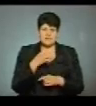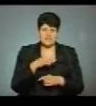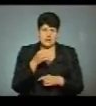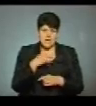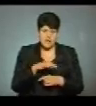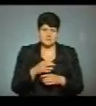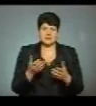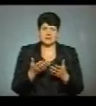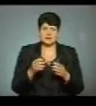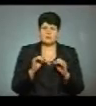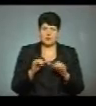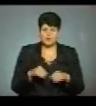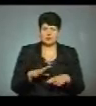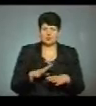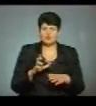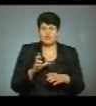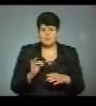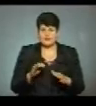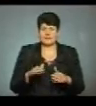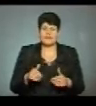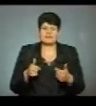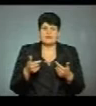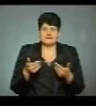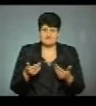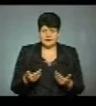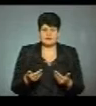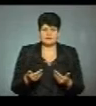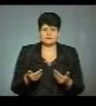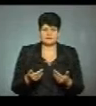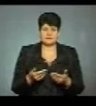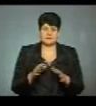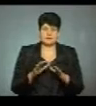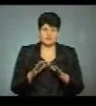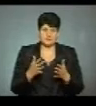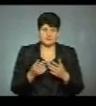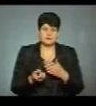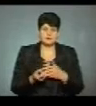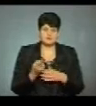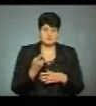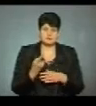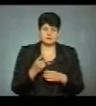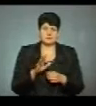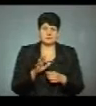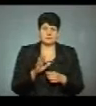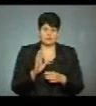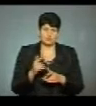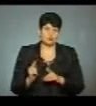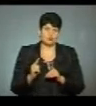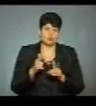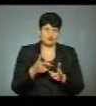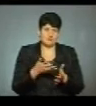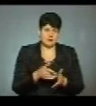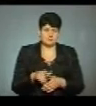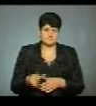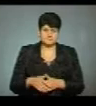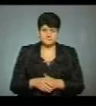медикаменти, які можна би було надавати при симптоматичному лікуванні хворих, які будуть поступати.